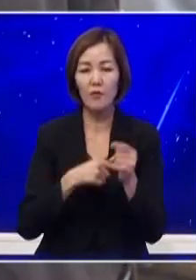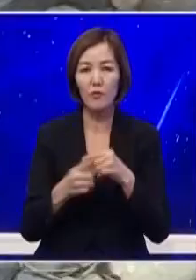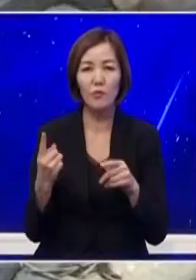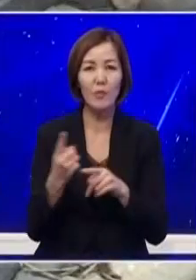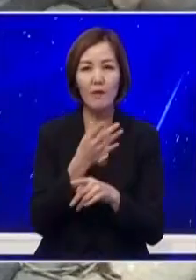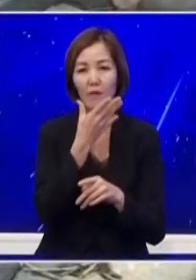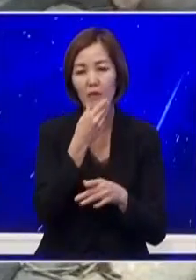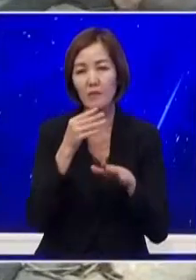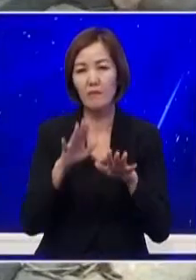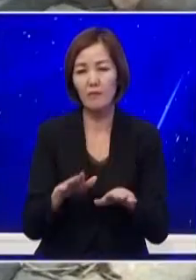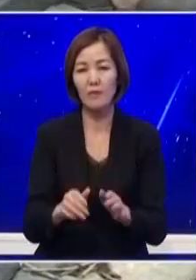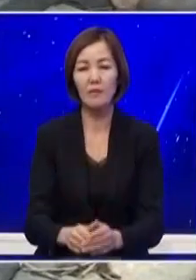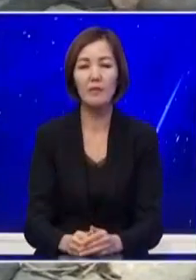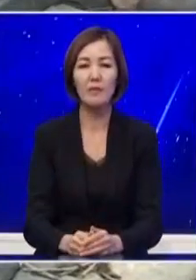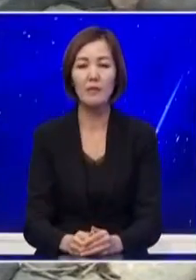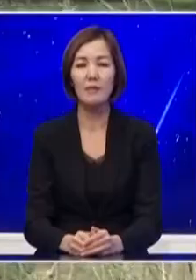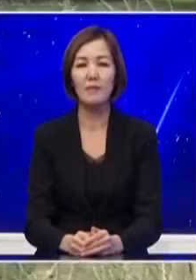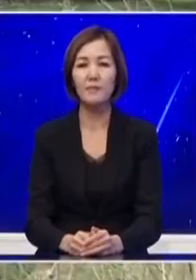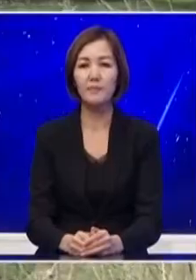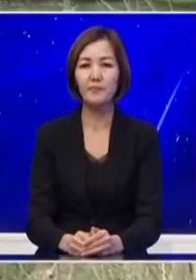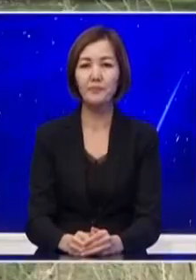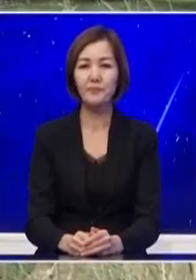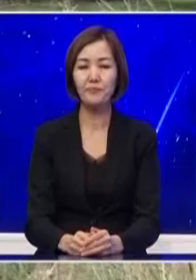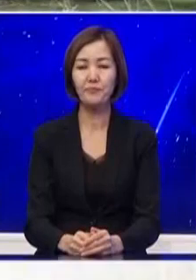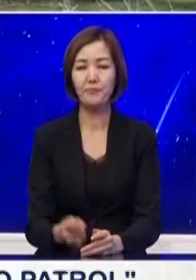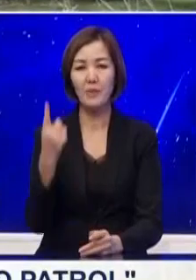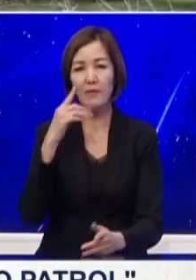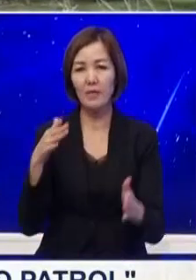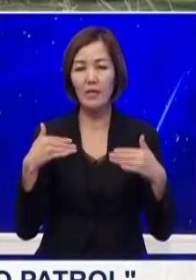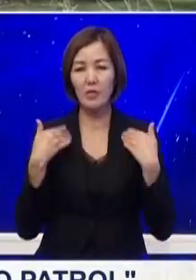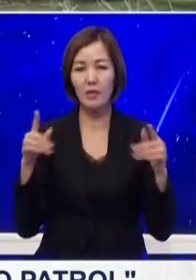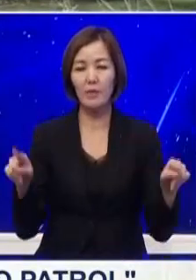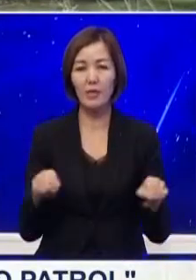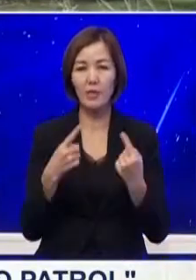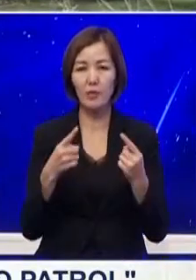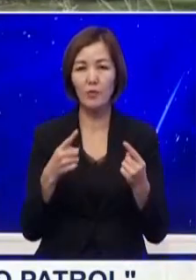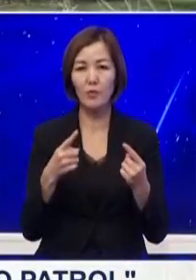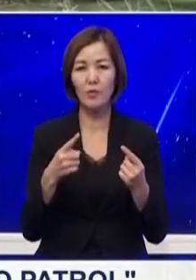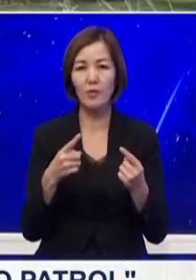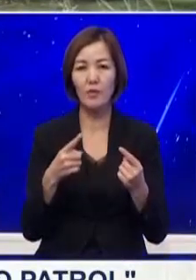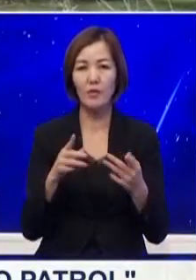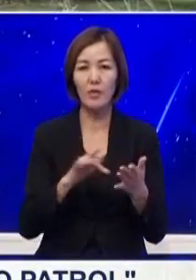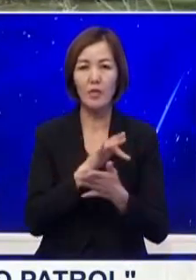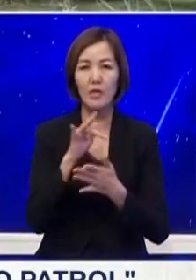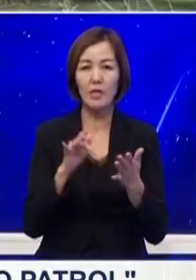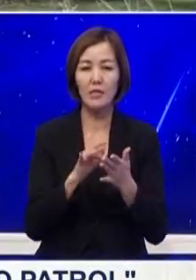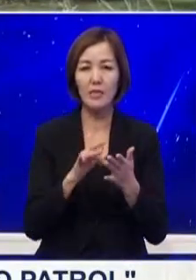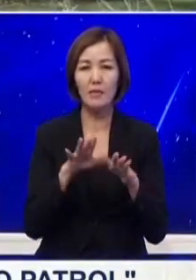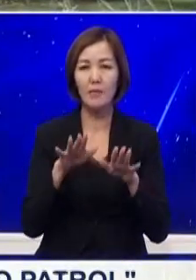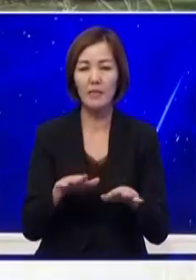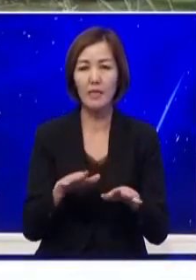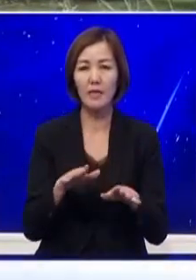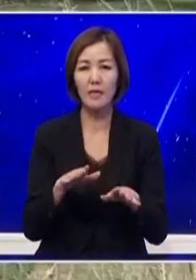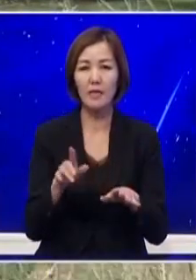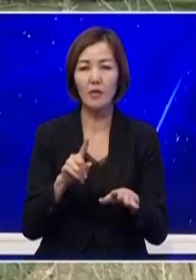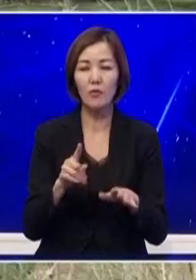первозданный вид. Возражаем идею создания городских своих питомников, чтобы они были государственные,